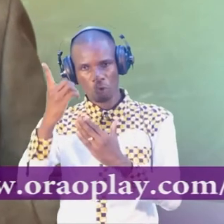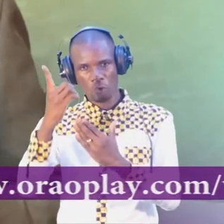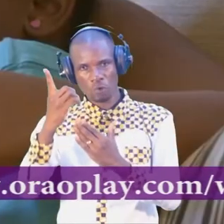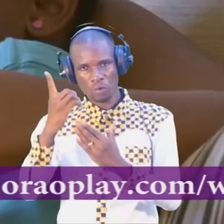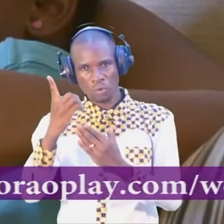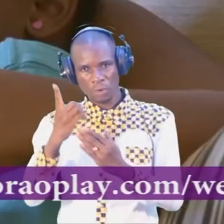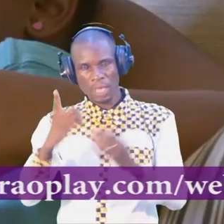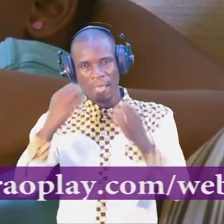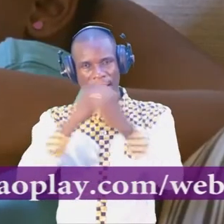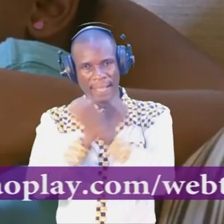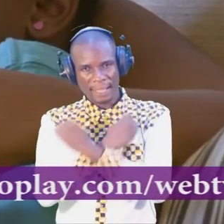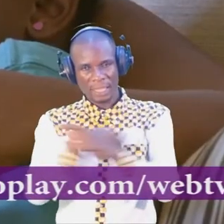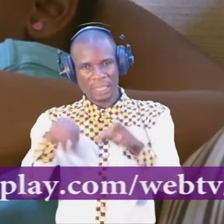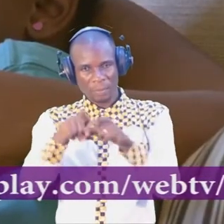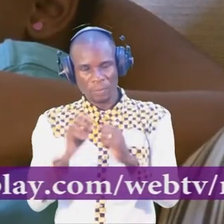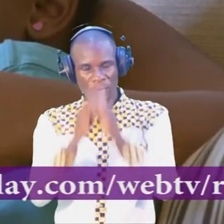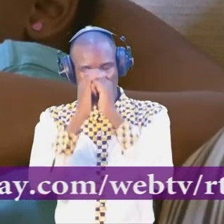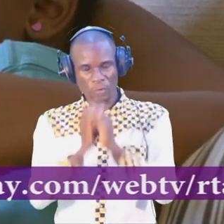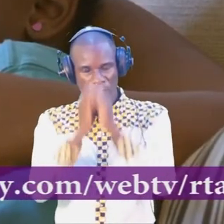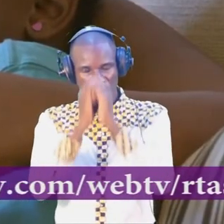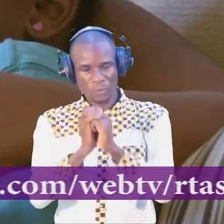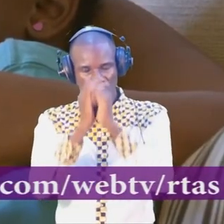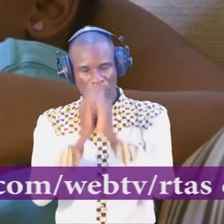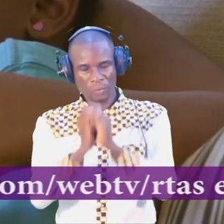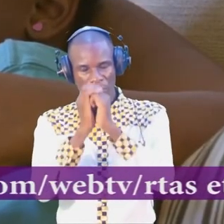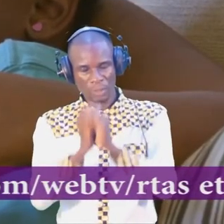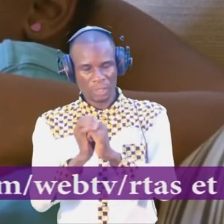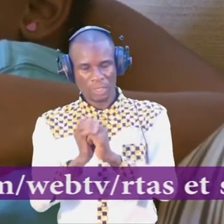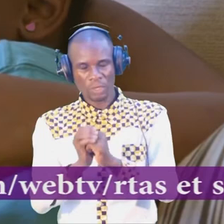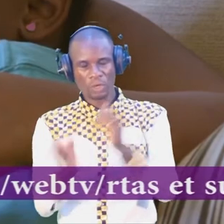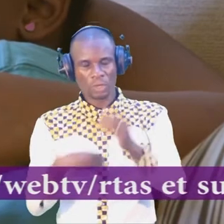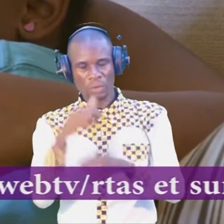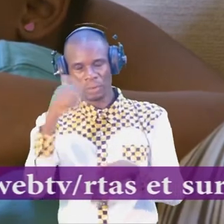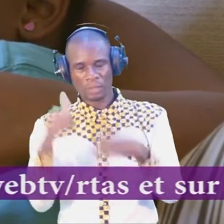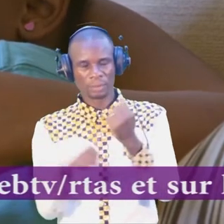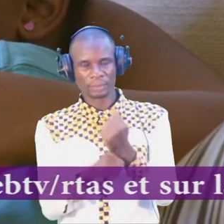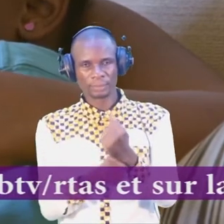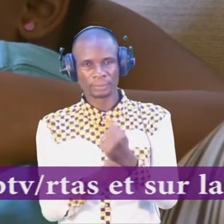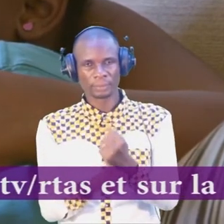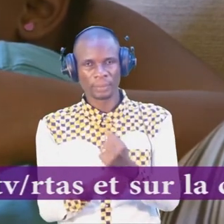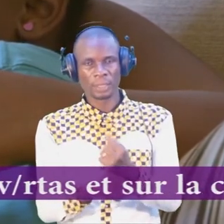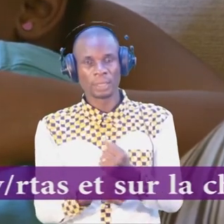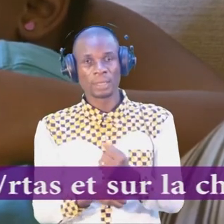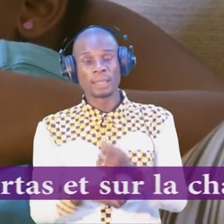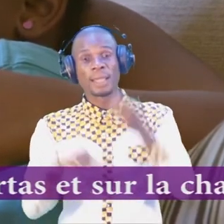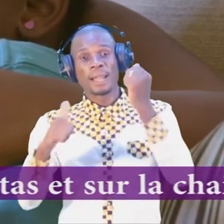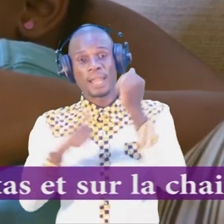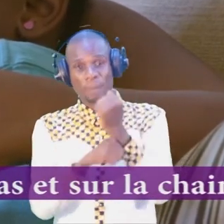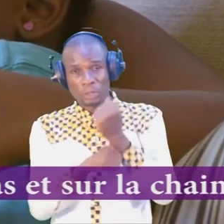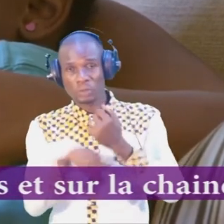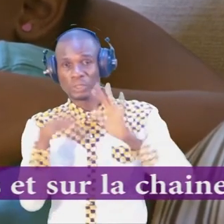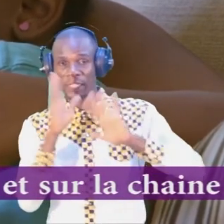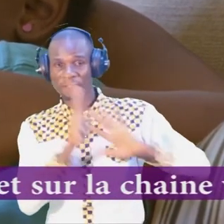Mungu anasema kwamba wazazi wanayo haki ya kuwapenda, na tunapowapenda